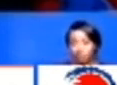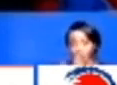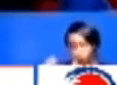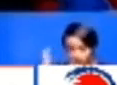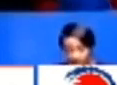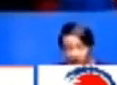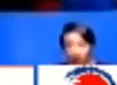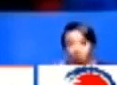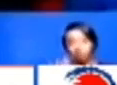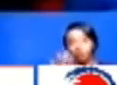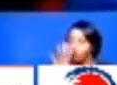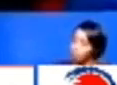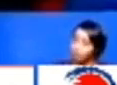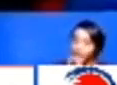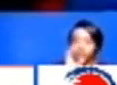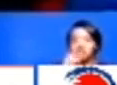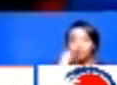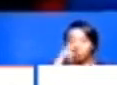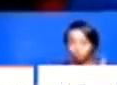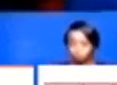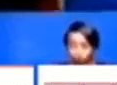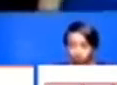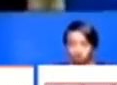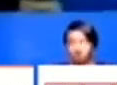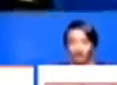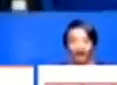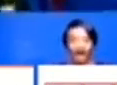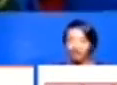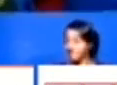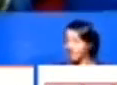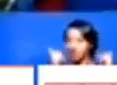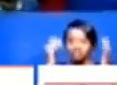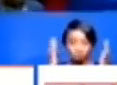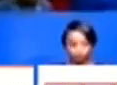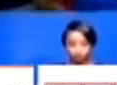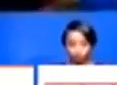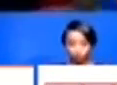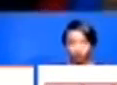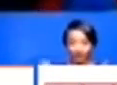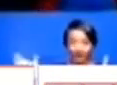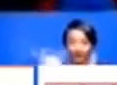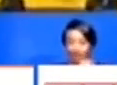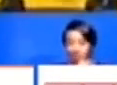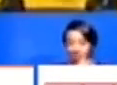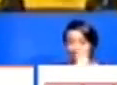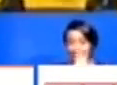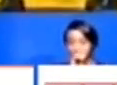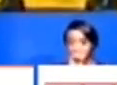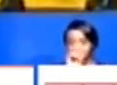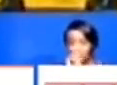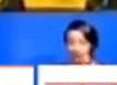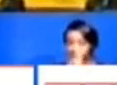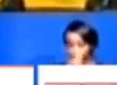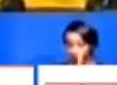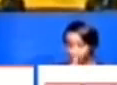ddala kyetufunye ku polling station kyekituufu. Okwawukanako n'akalulu kaffe ak'e Uganda, akalulu kaffe ak'e Uganda singa omumala